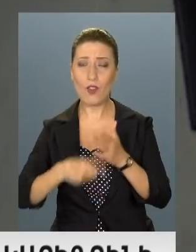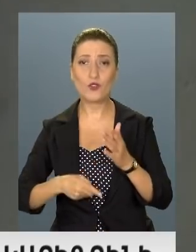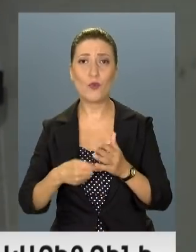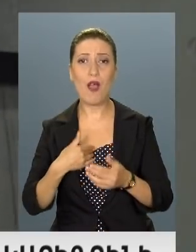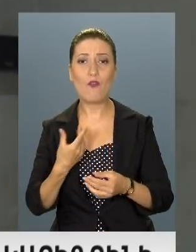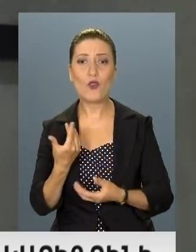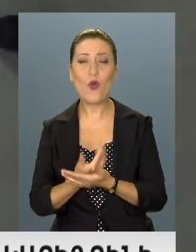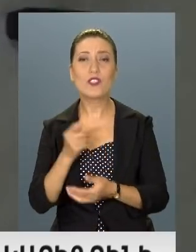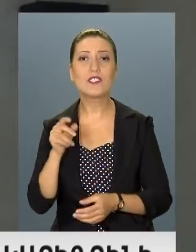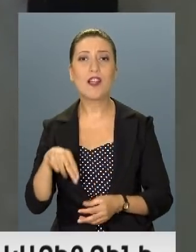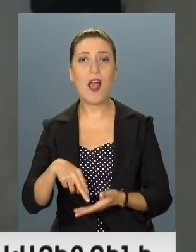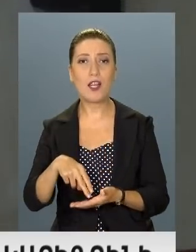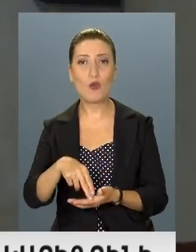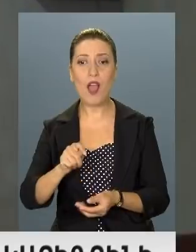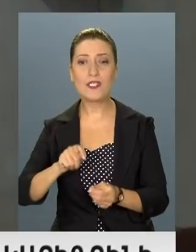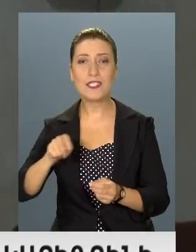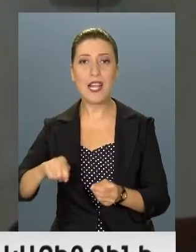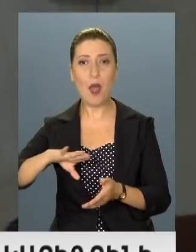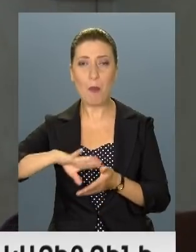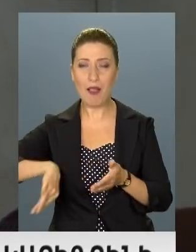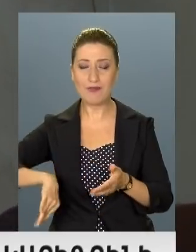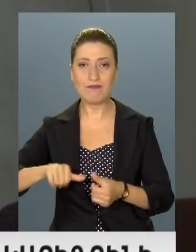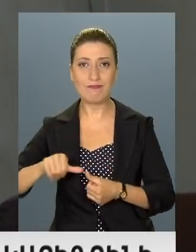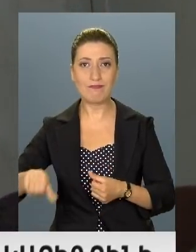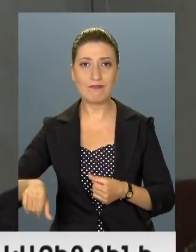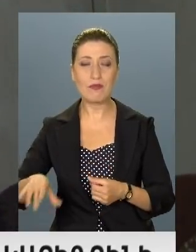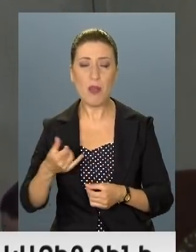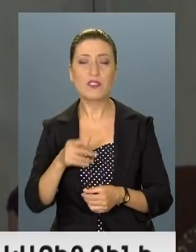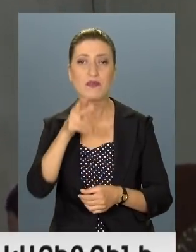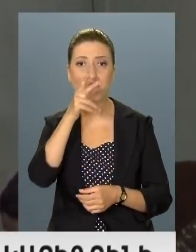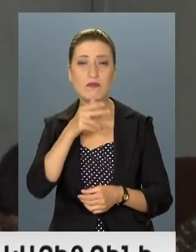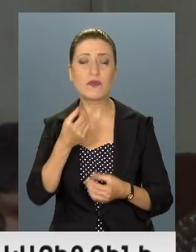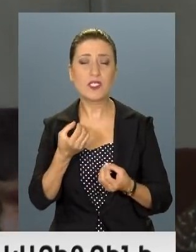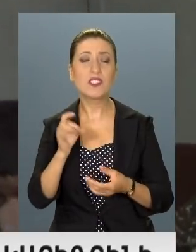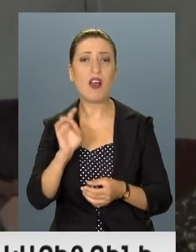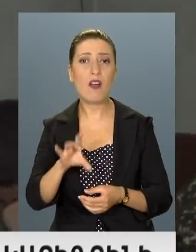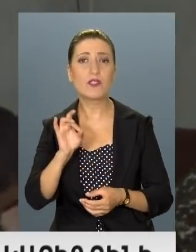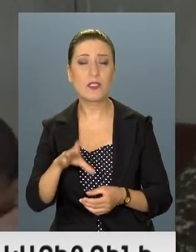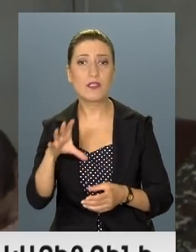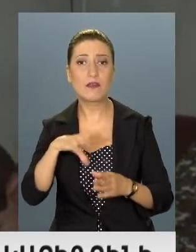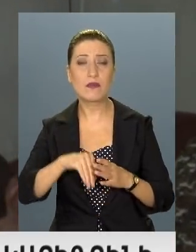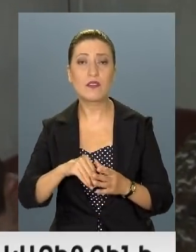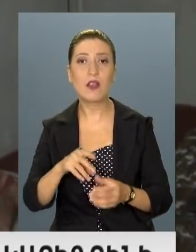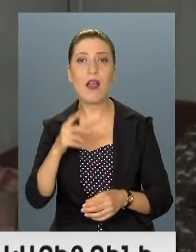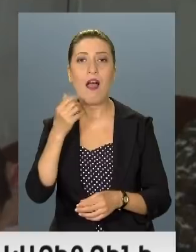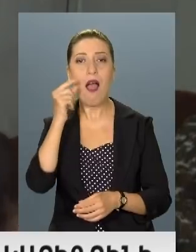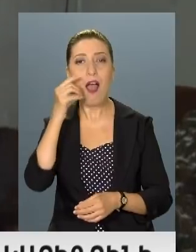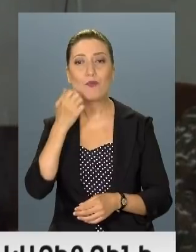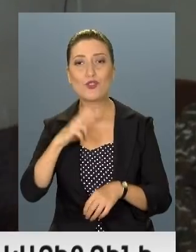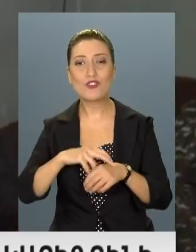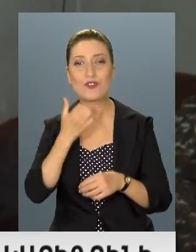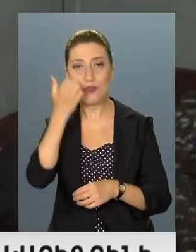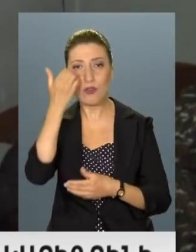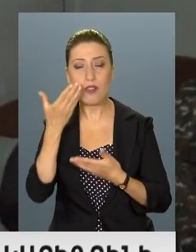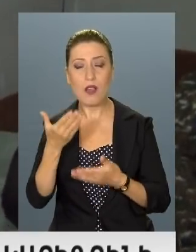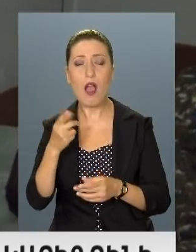քայլի նաև առանց ձեռնափայտի, սակայն 3 տարուց ավել է ամեն վարքյան ցավերի մեջ է։ Հայաստանի բժիշկներին երախտապարտ լինելով համոզված է,